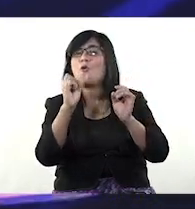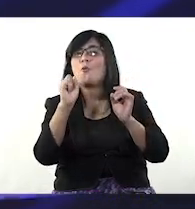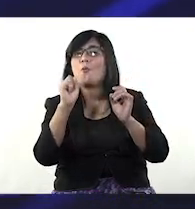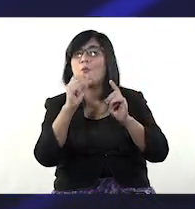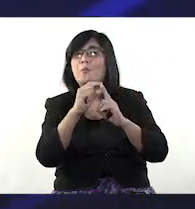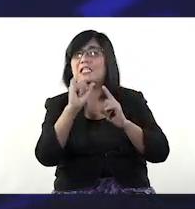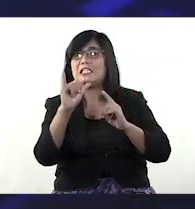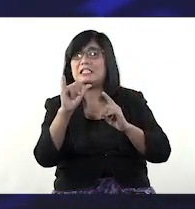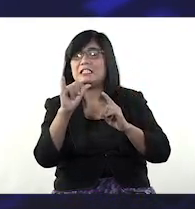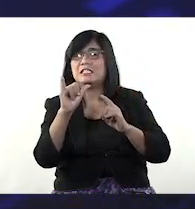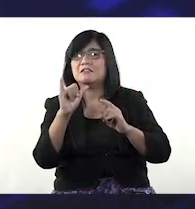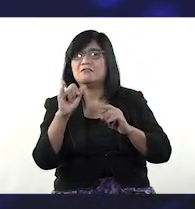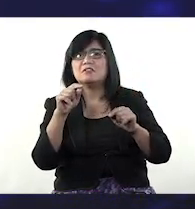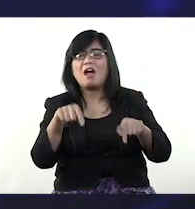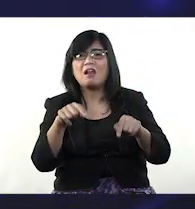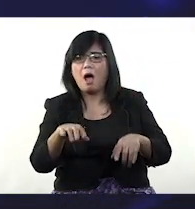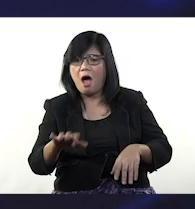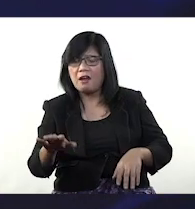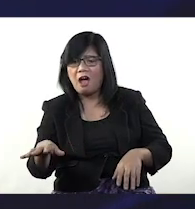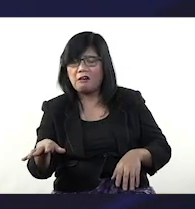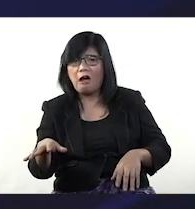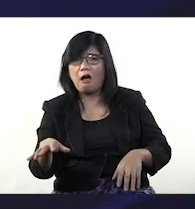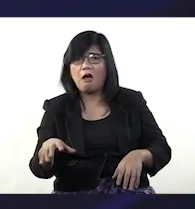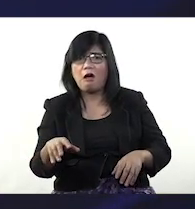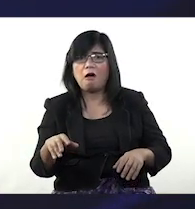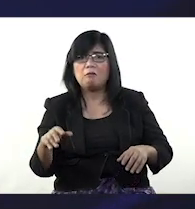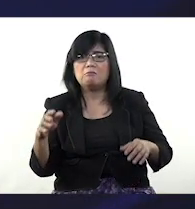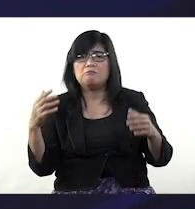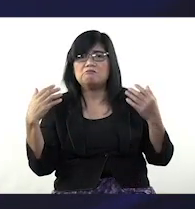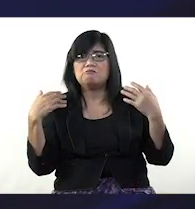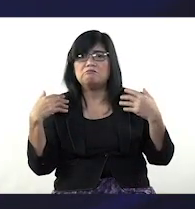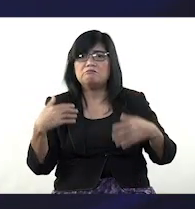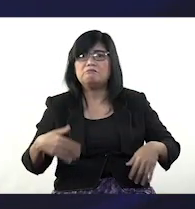gambar aja yakan binatang-binatang yang menakutkan